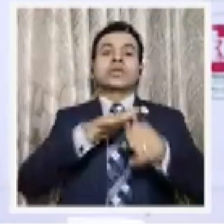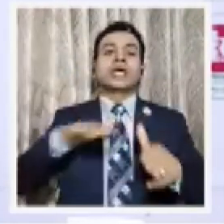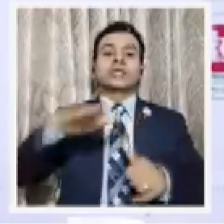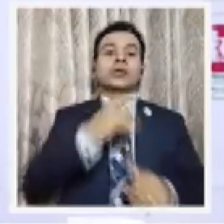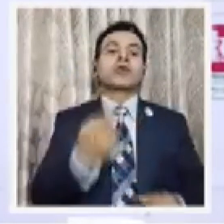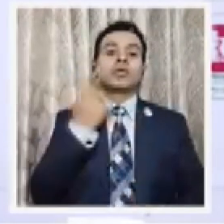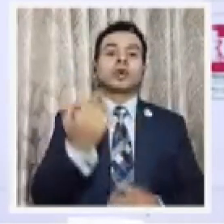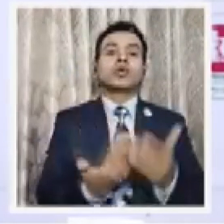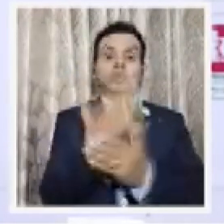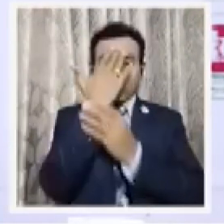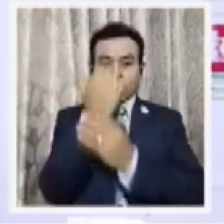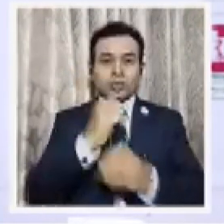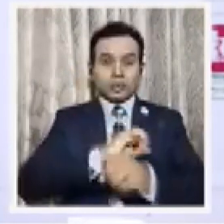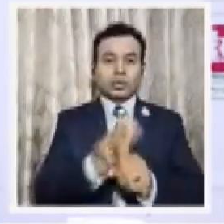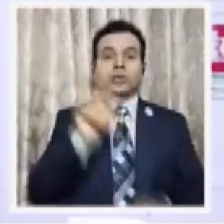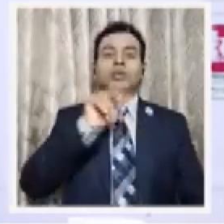7,82,512 জনকে।